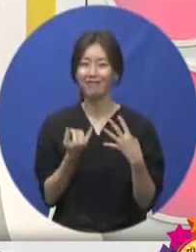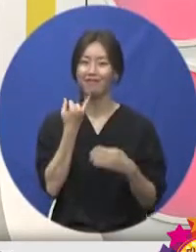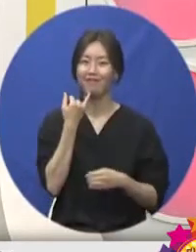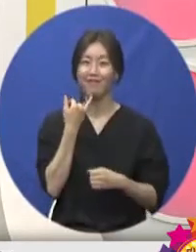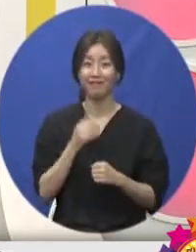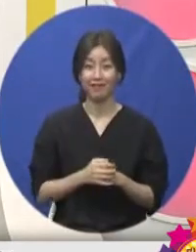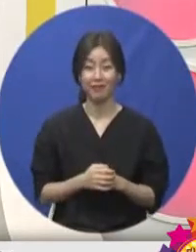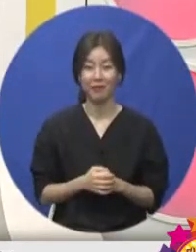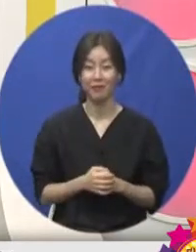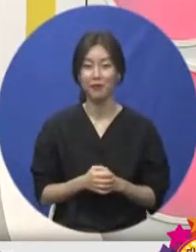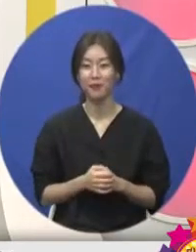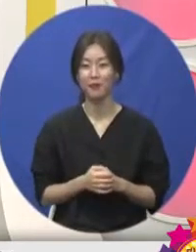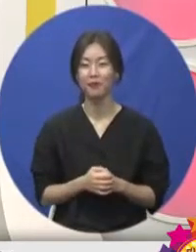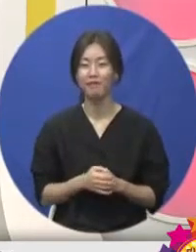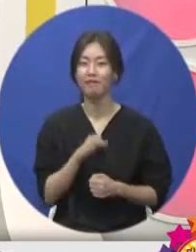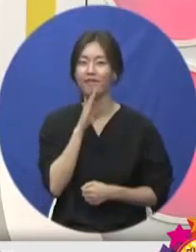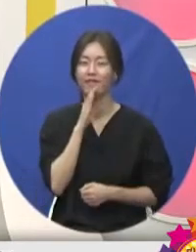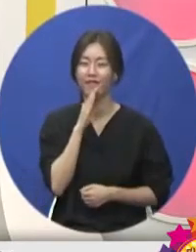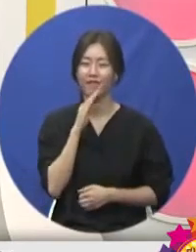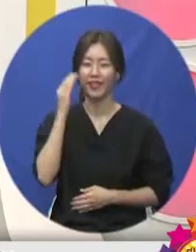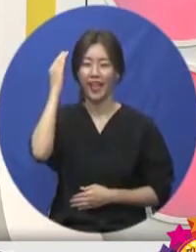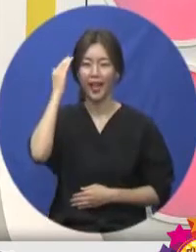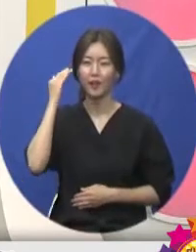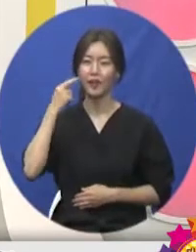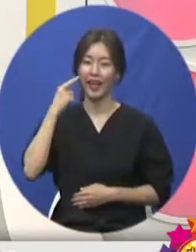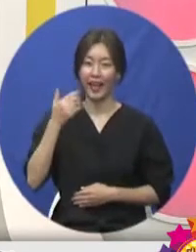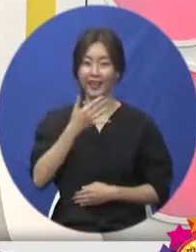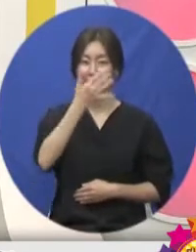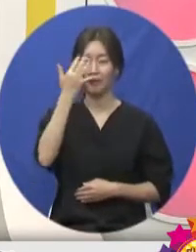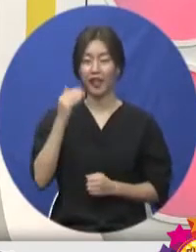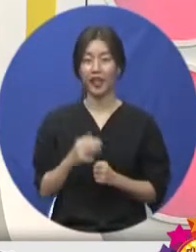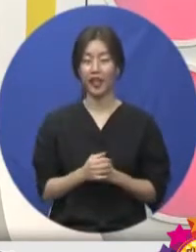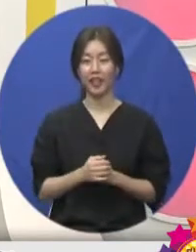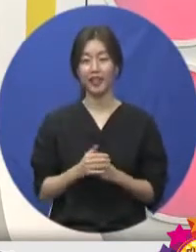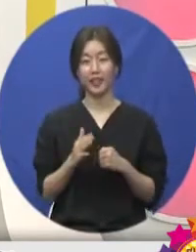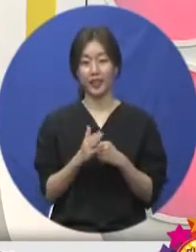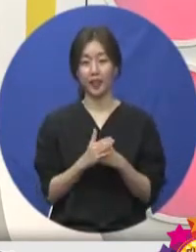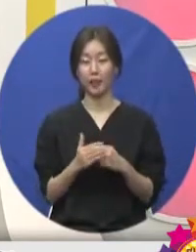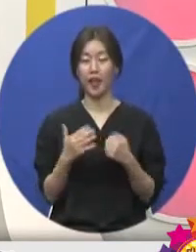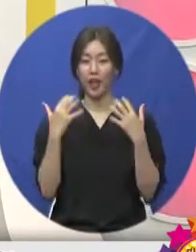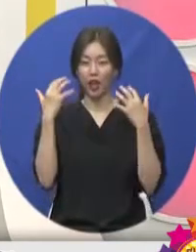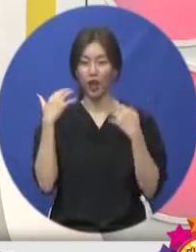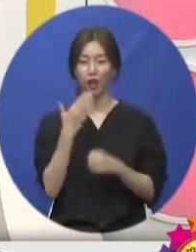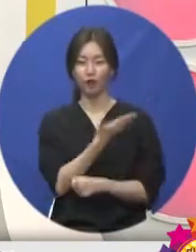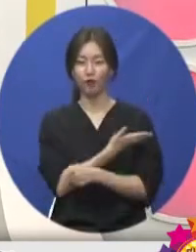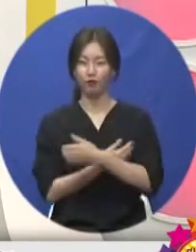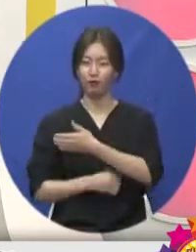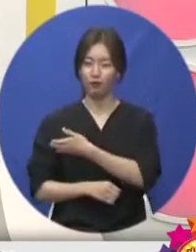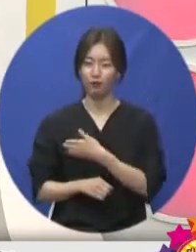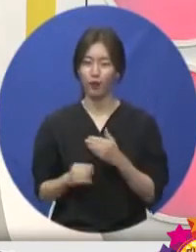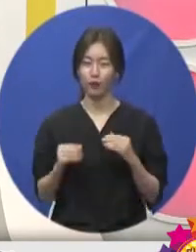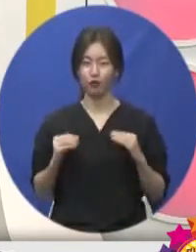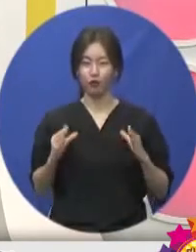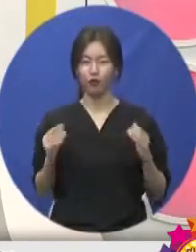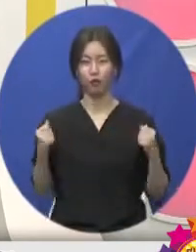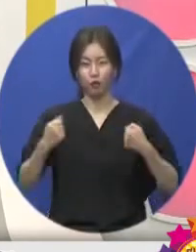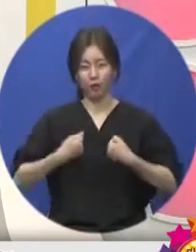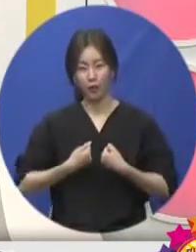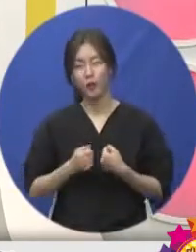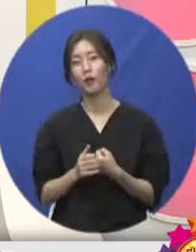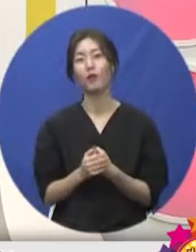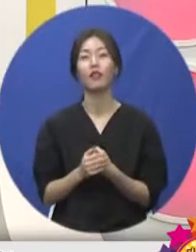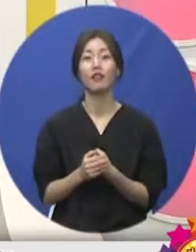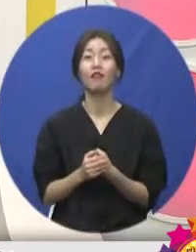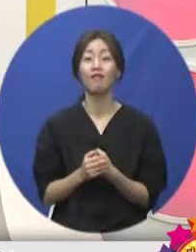사는 거죠. 그죠? 그럼요, 아름답죠, 우리가. 네. 옷도 또 여름 옷도 한번 입고, 겨울 옷도 입고, 봄 가을 옷도 입고, 네. 그러면서 계절의